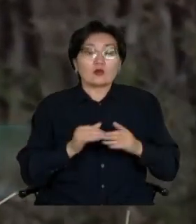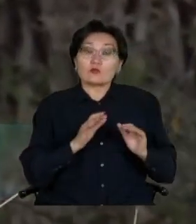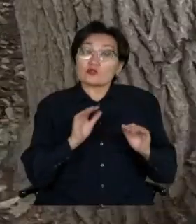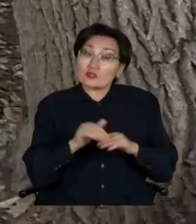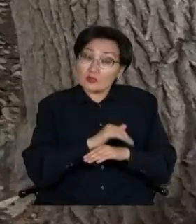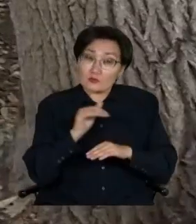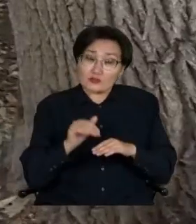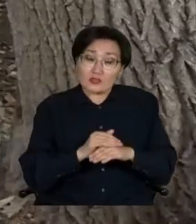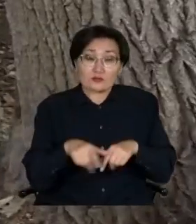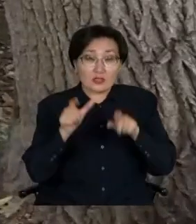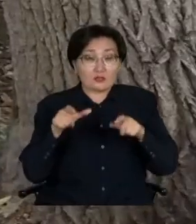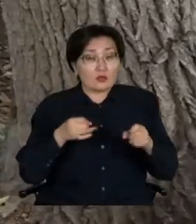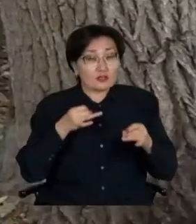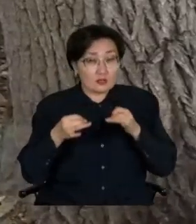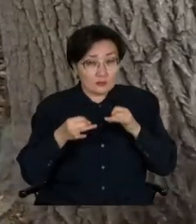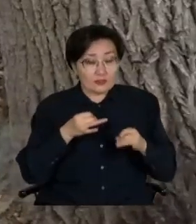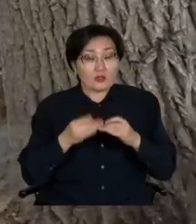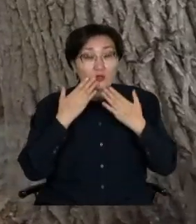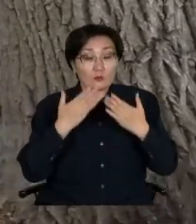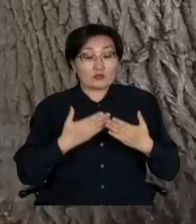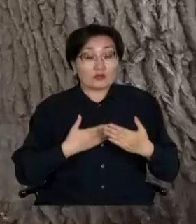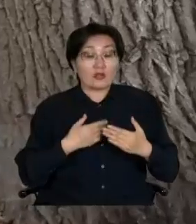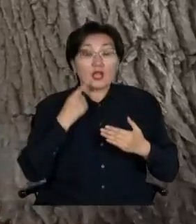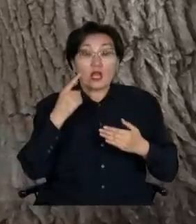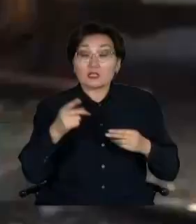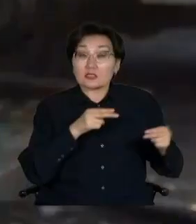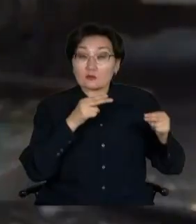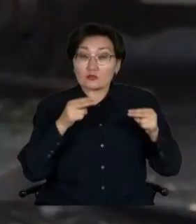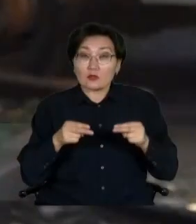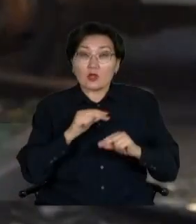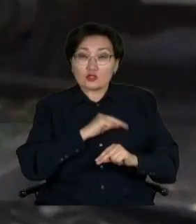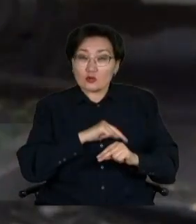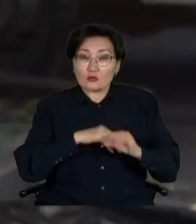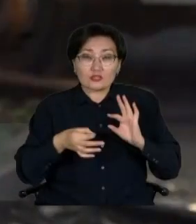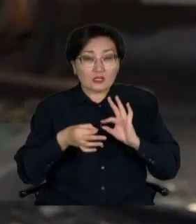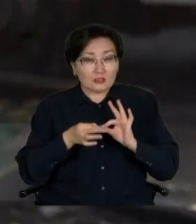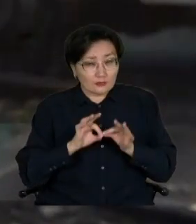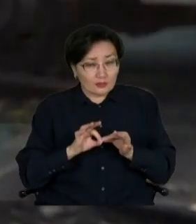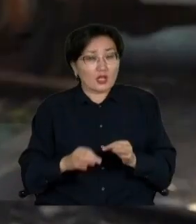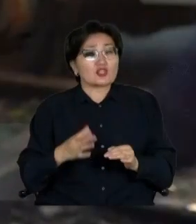адамдармен тіл табысқыш. Алыстан келсе де соң мына жұмыстың қиындығына шыдап,